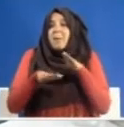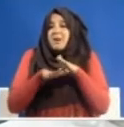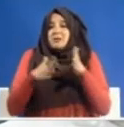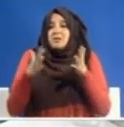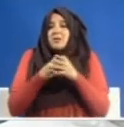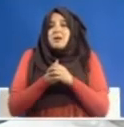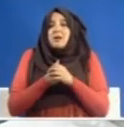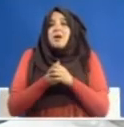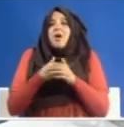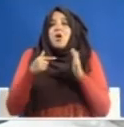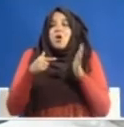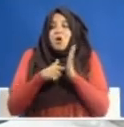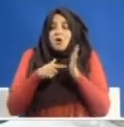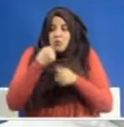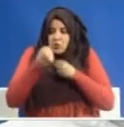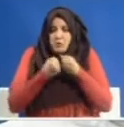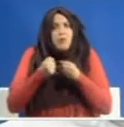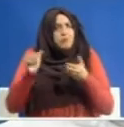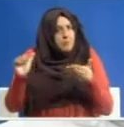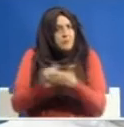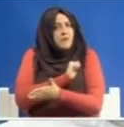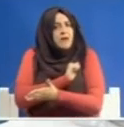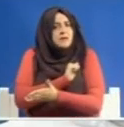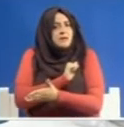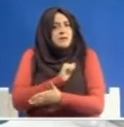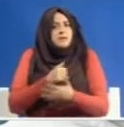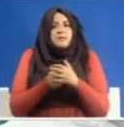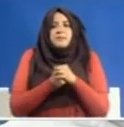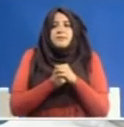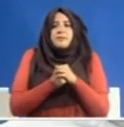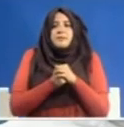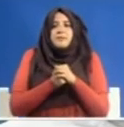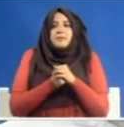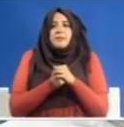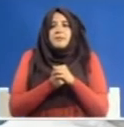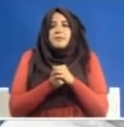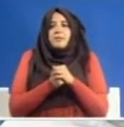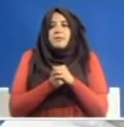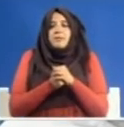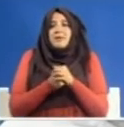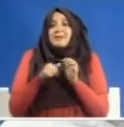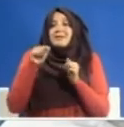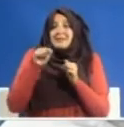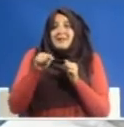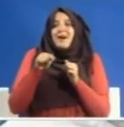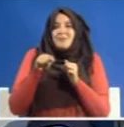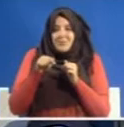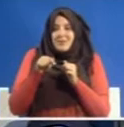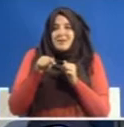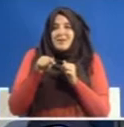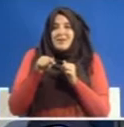الضرر يزال، وقواعد أخرى في هذا الباب. هذه بنيت عليها